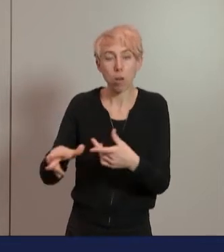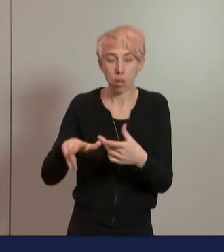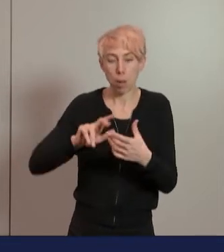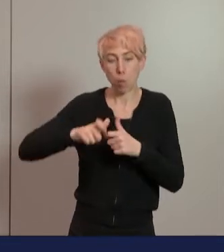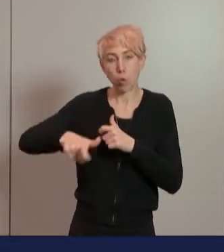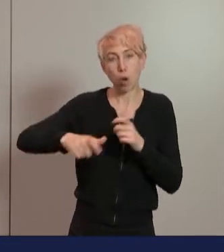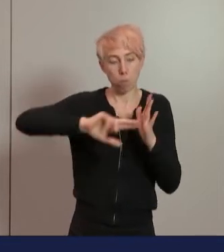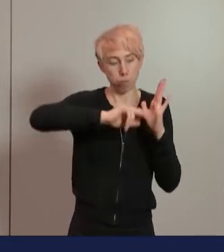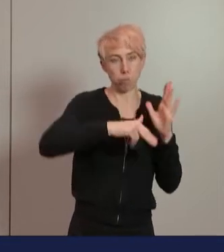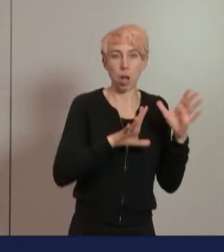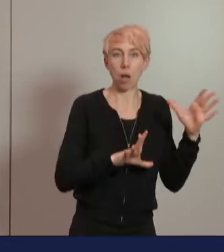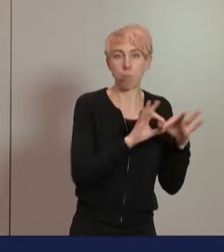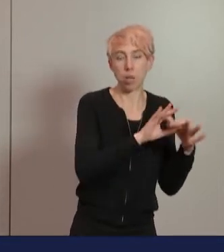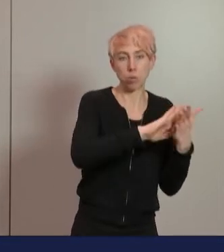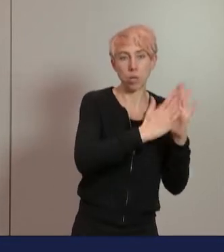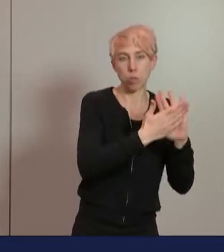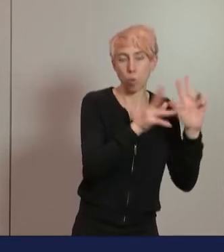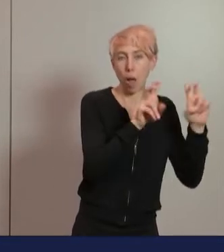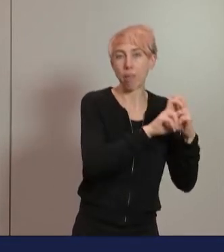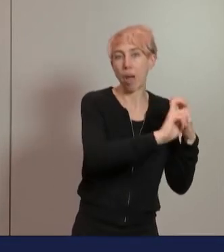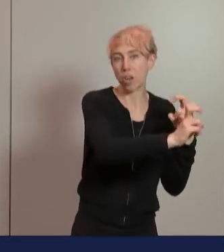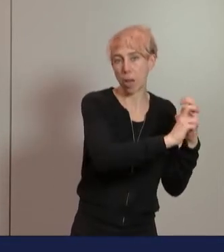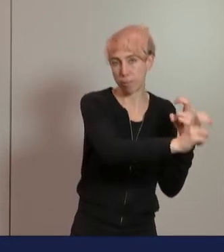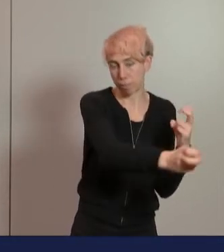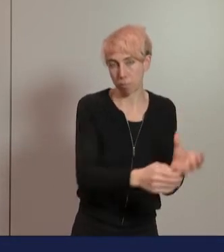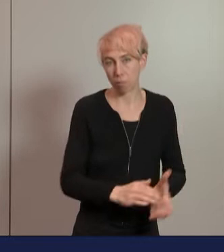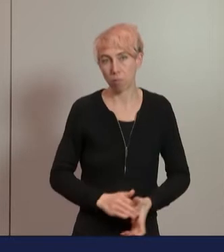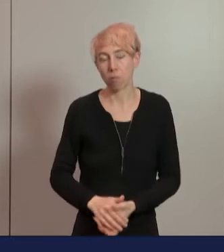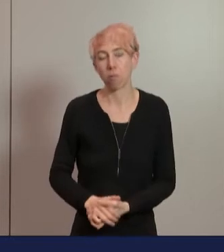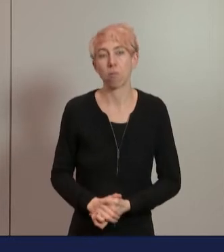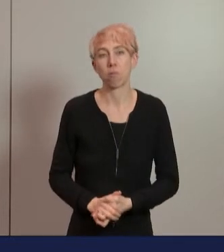l'association Trajet. On peut poursuivre.